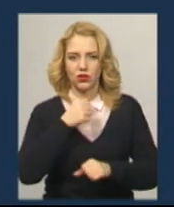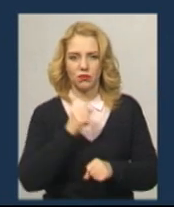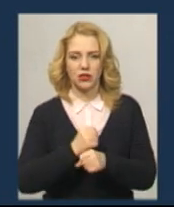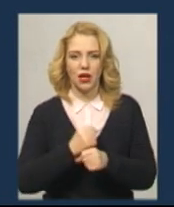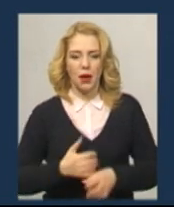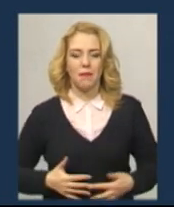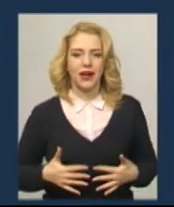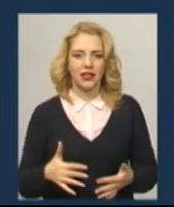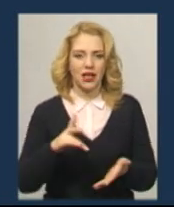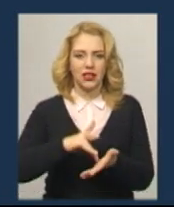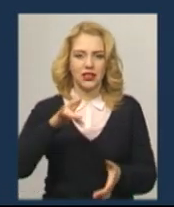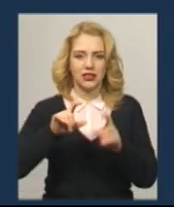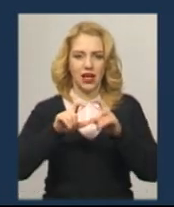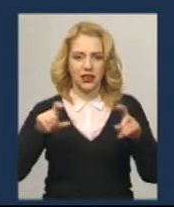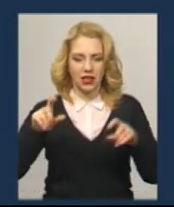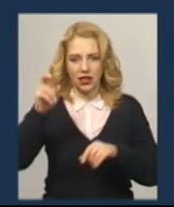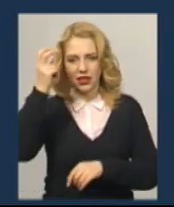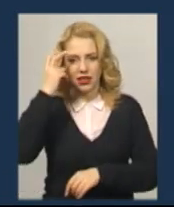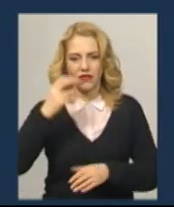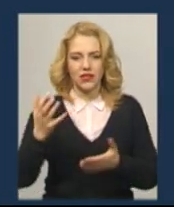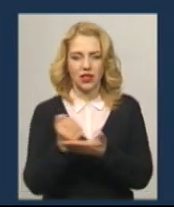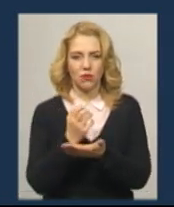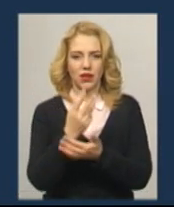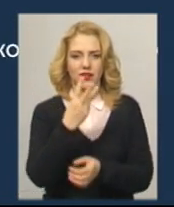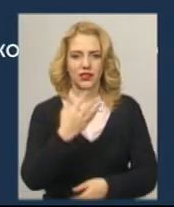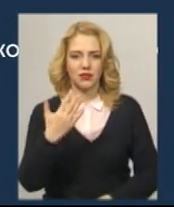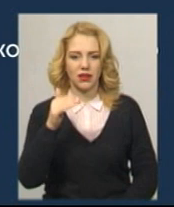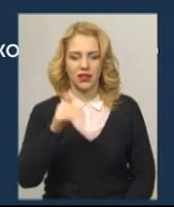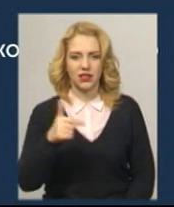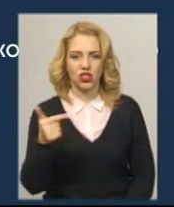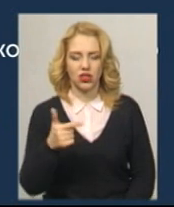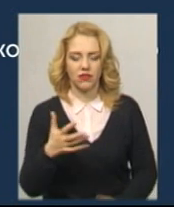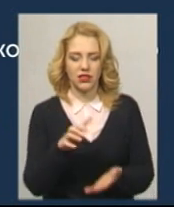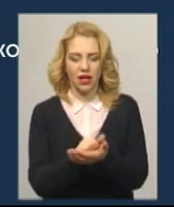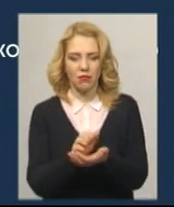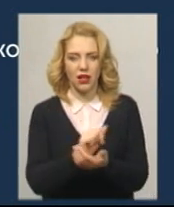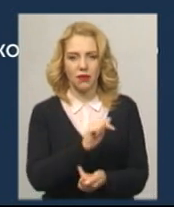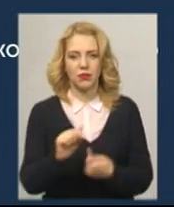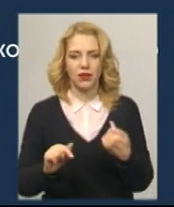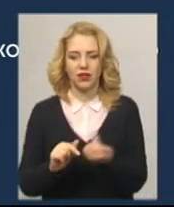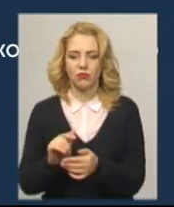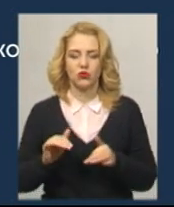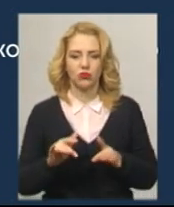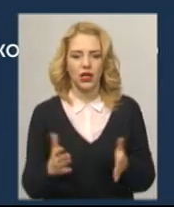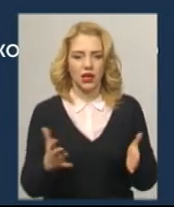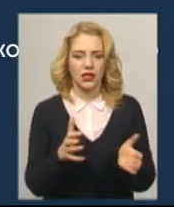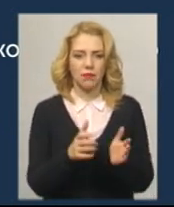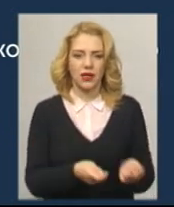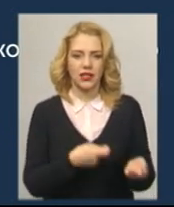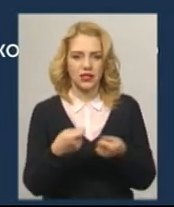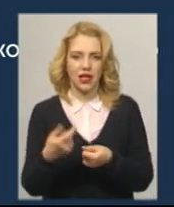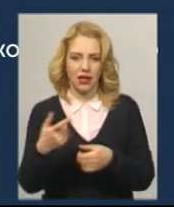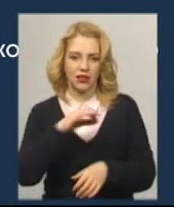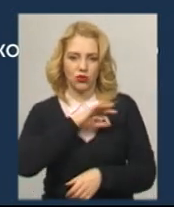перинатальному центрі Києва, де заробила майже 35 тисяч гривень та займалася підприємницькою діяльністю, яка принесла їй понад 620